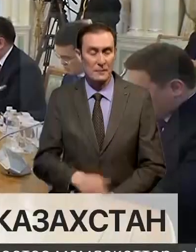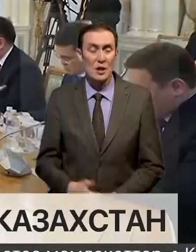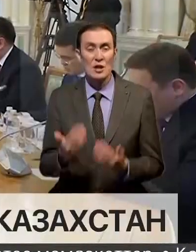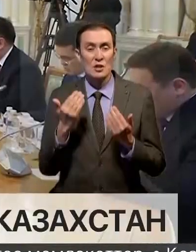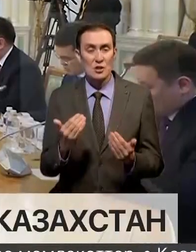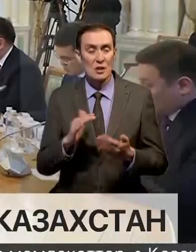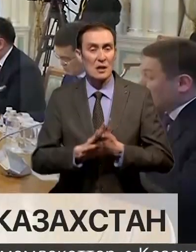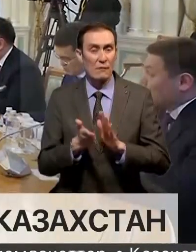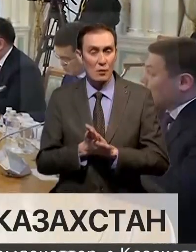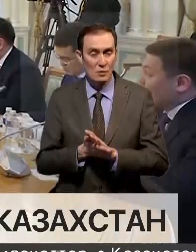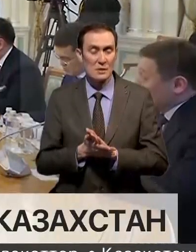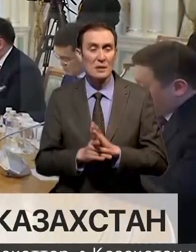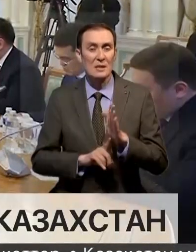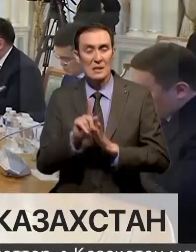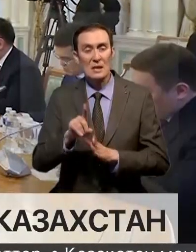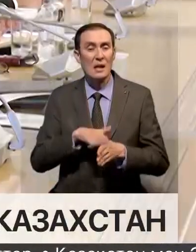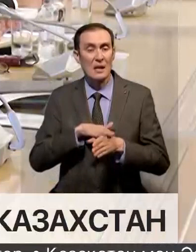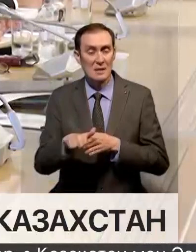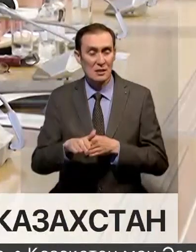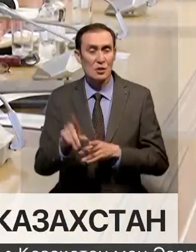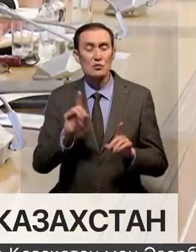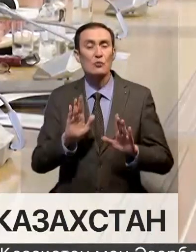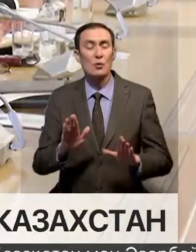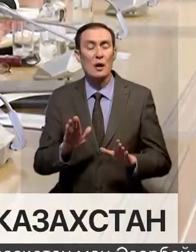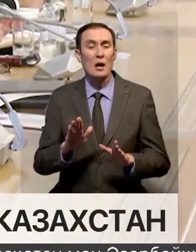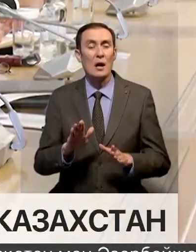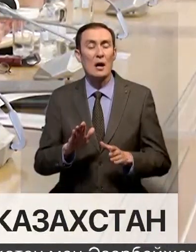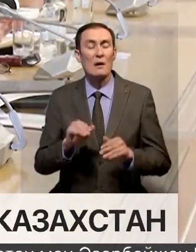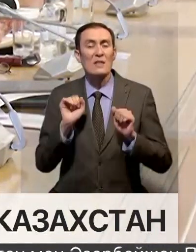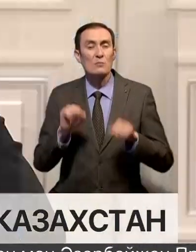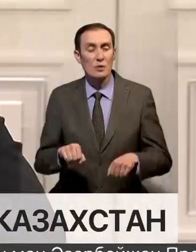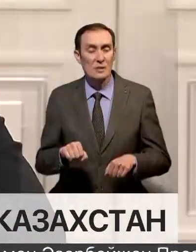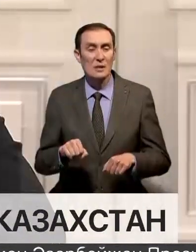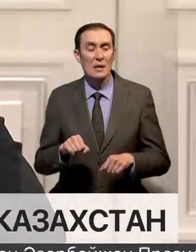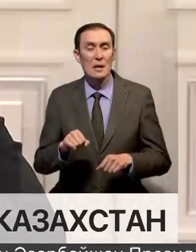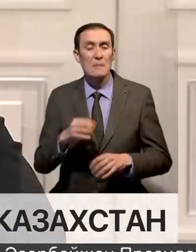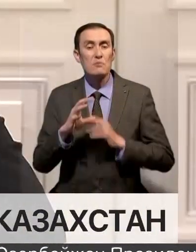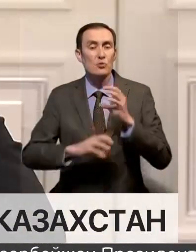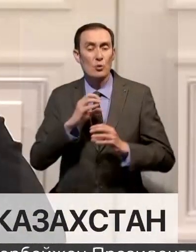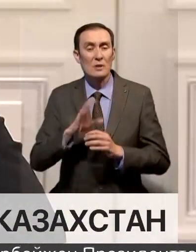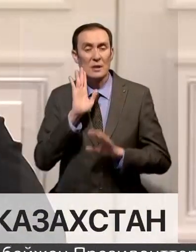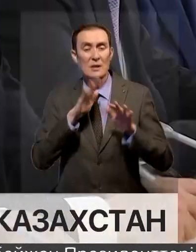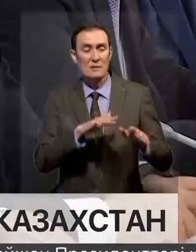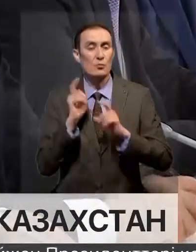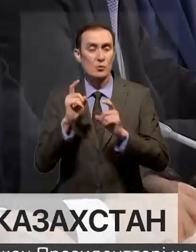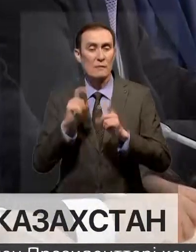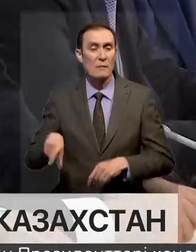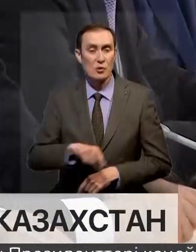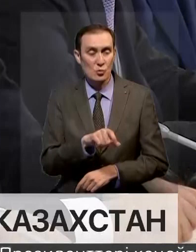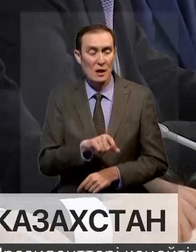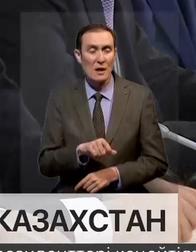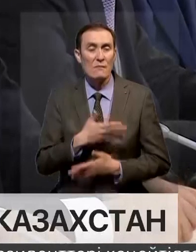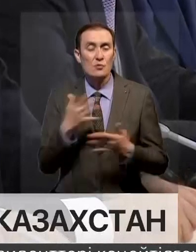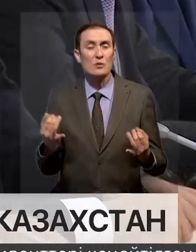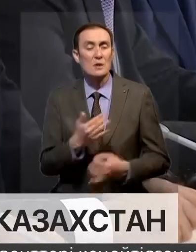Сейчас все эти договоренности на стадии реализации, чего только стоит распаковка возможностей транскаспийского международного транспортного маршрута.